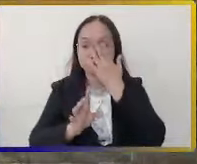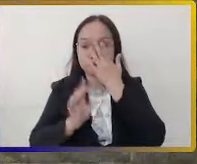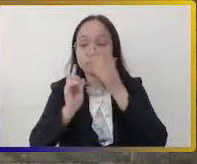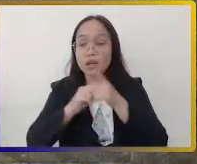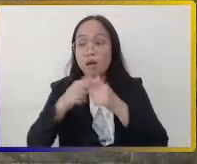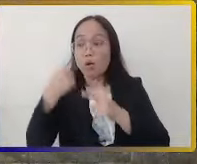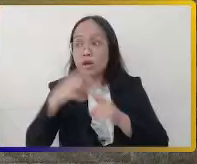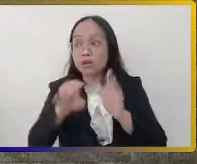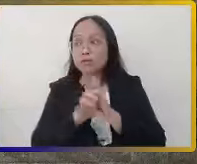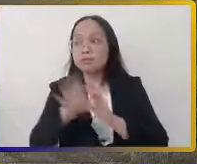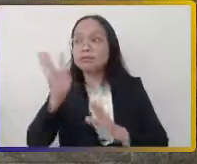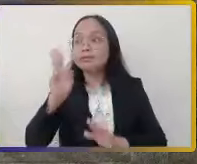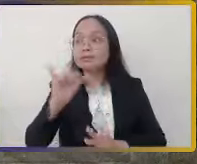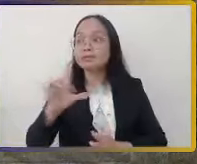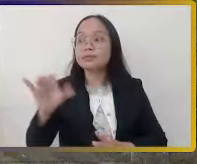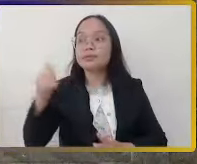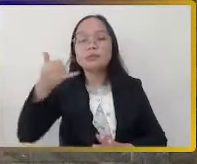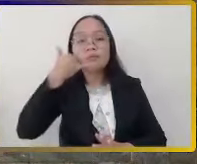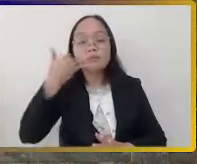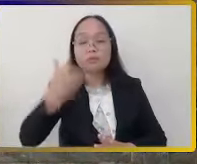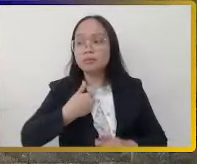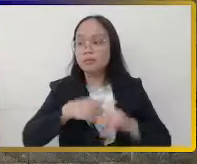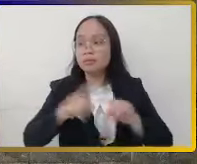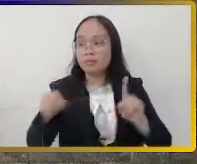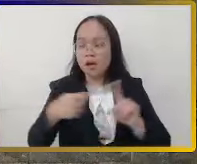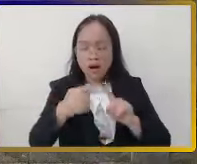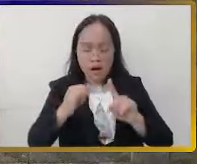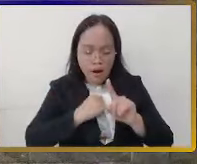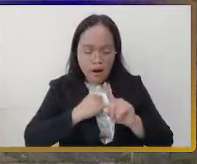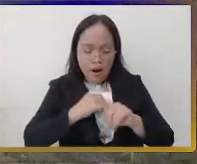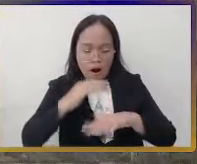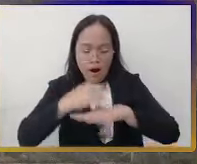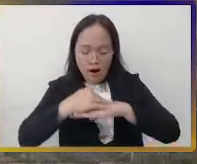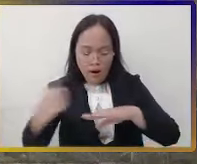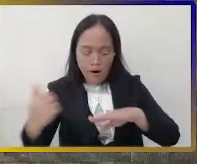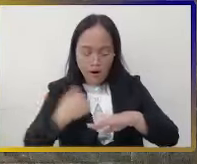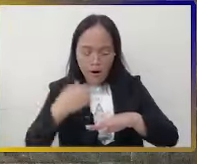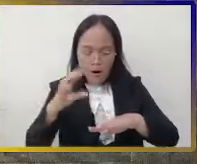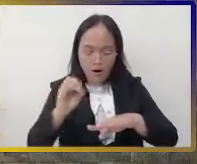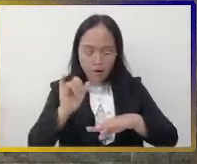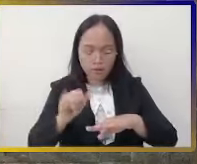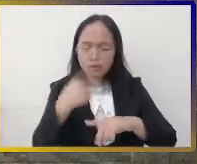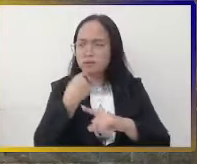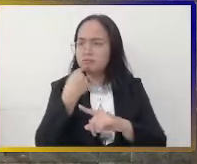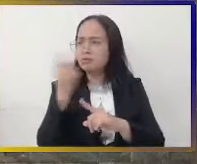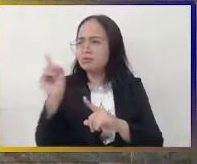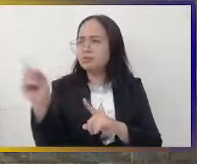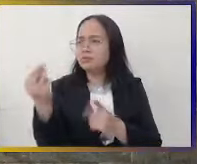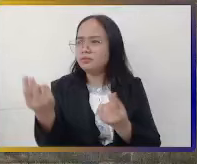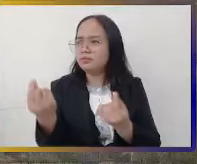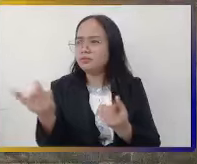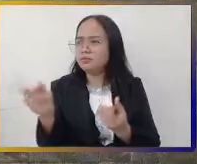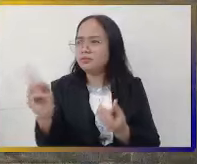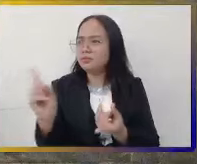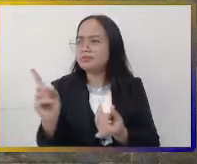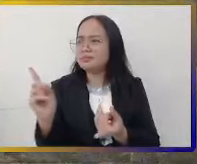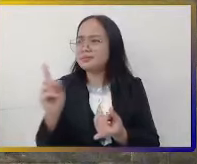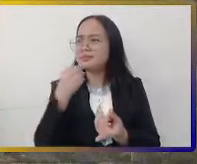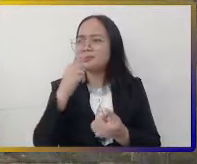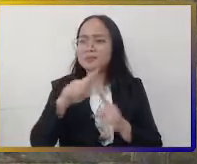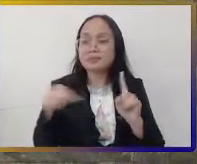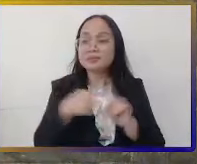ko si Roy. Pakikinggan ko si Roy pag tinatawag ako ni Roy. Ha, sabihin ko kay Roy, ano yan? Pero pagka si